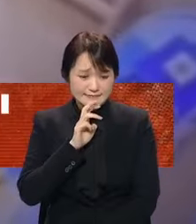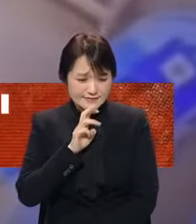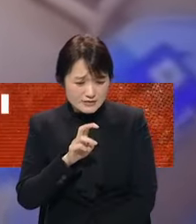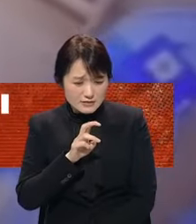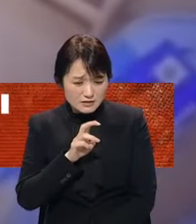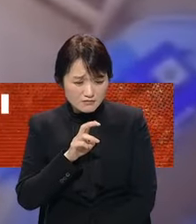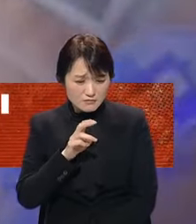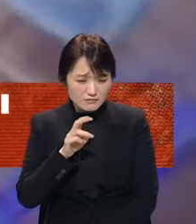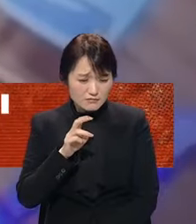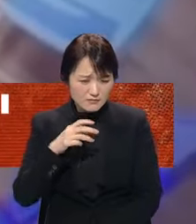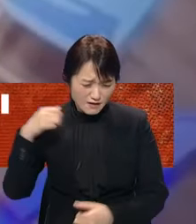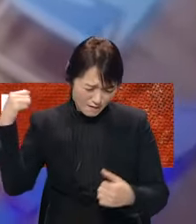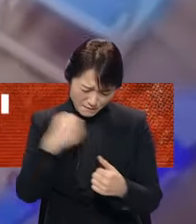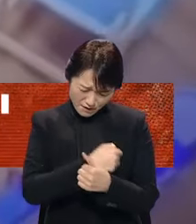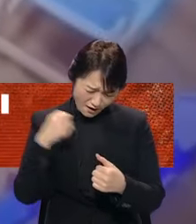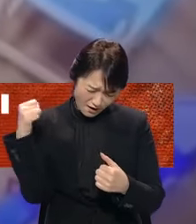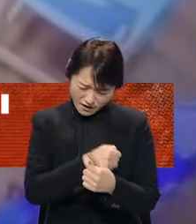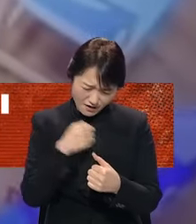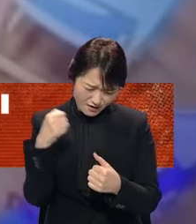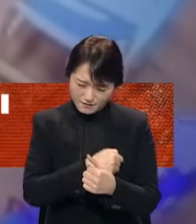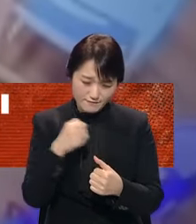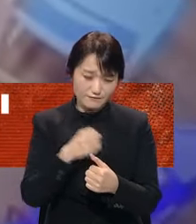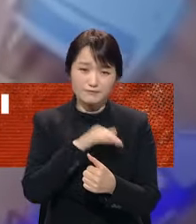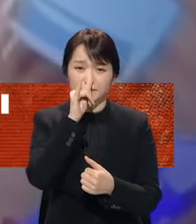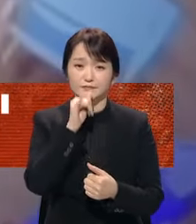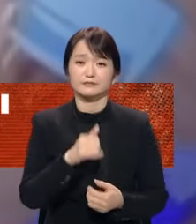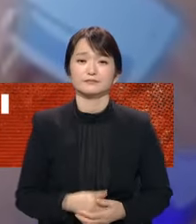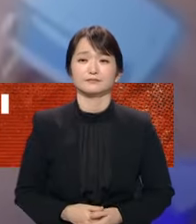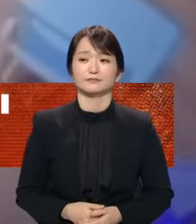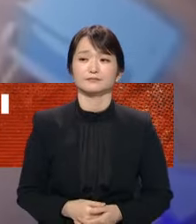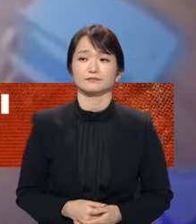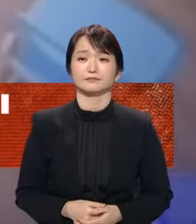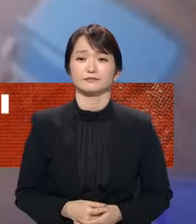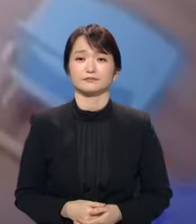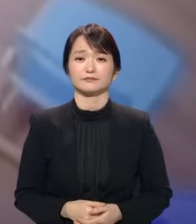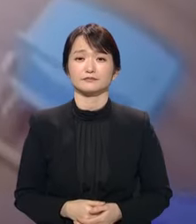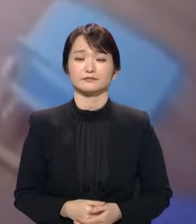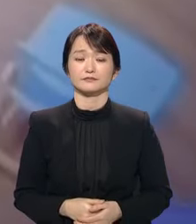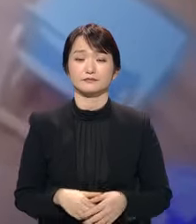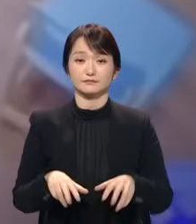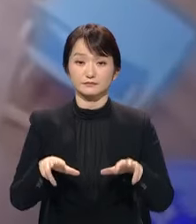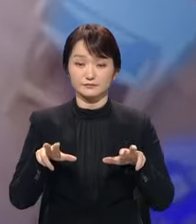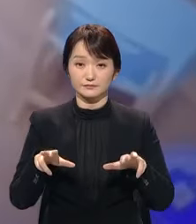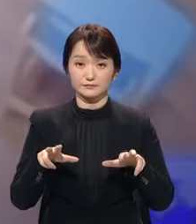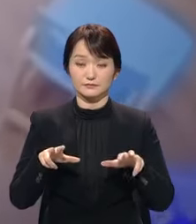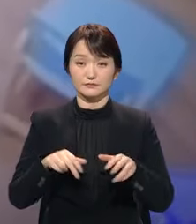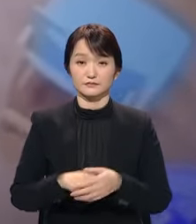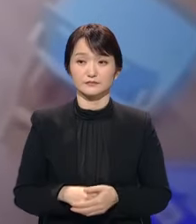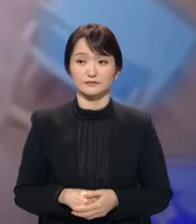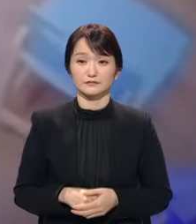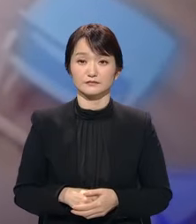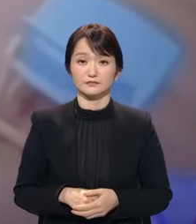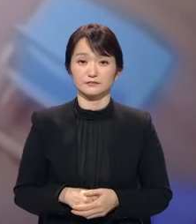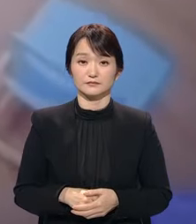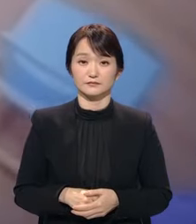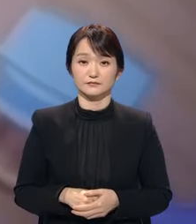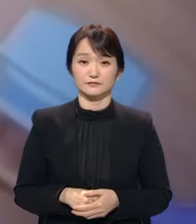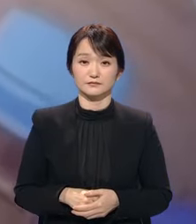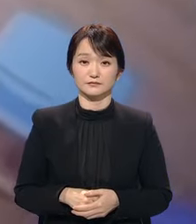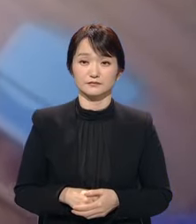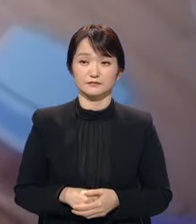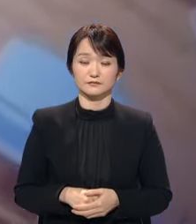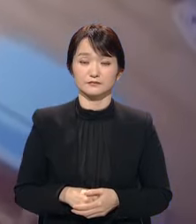30분 내내 아이를 폭행한 날도 있었다고 합니다. 일단은 뭐 지금 제가 말씀드린 이 내용은 CCTV를 아직 이제 피해